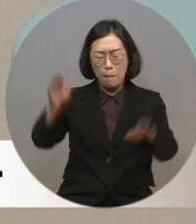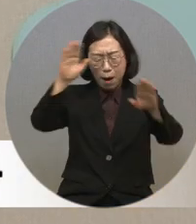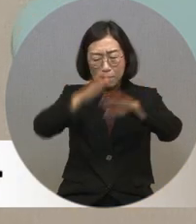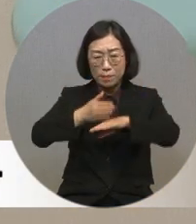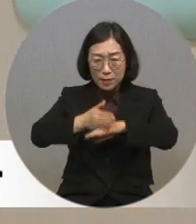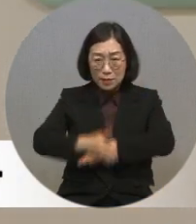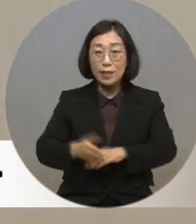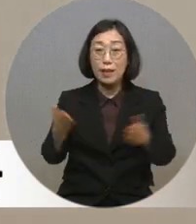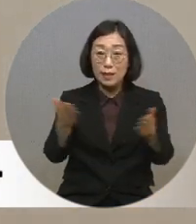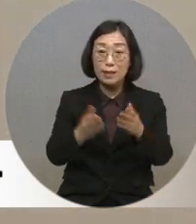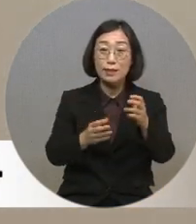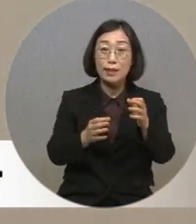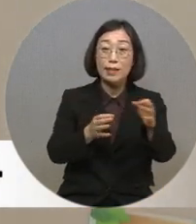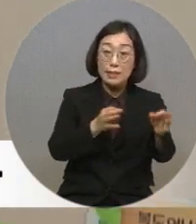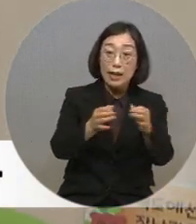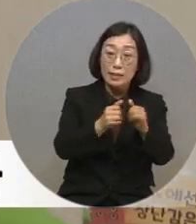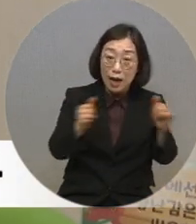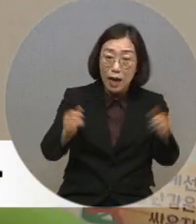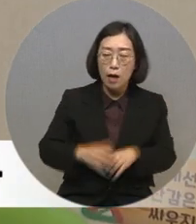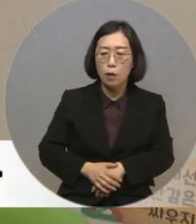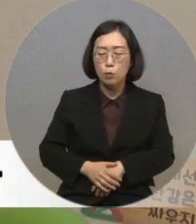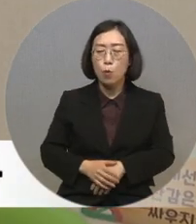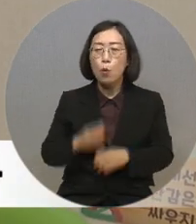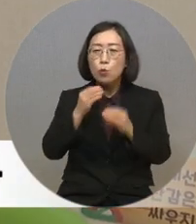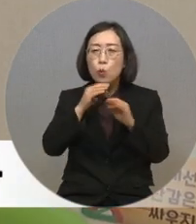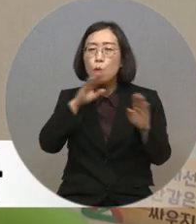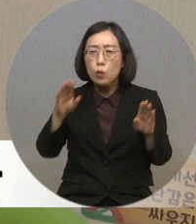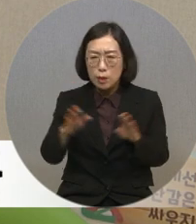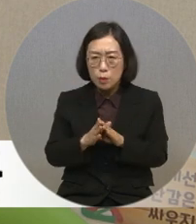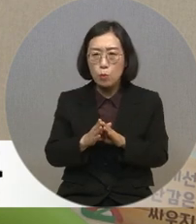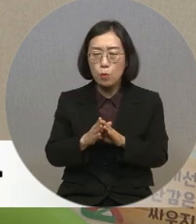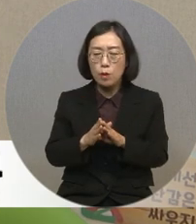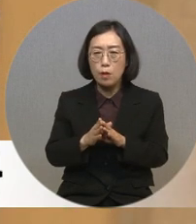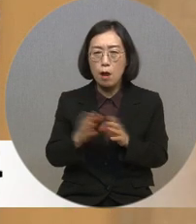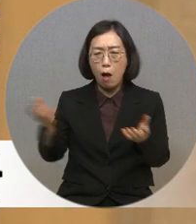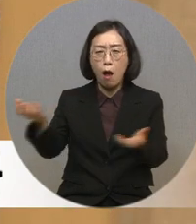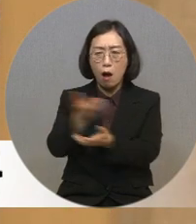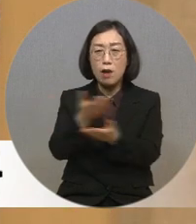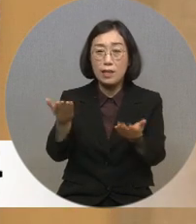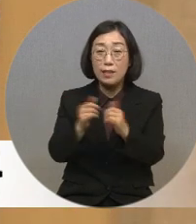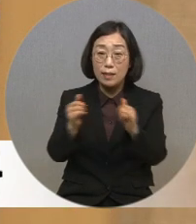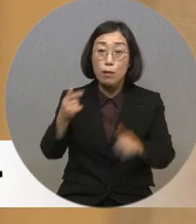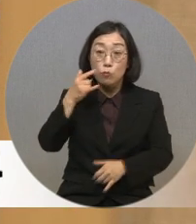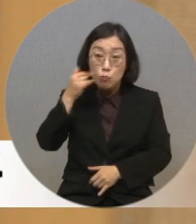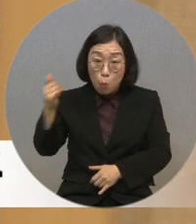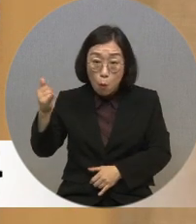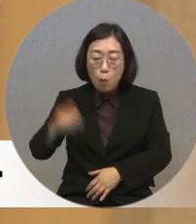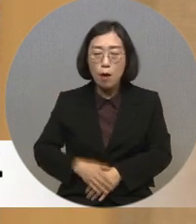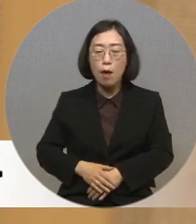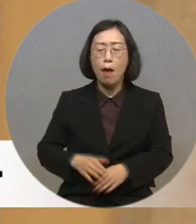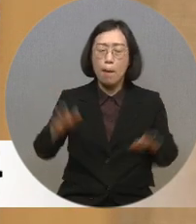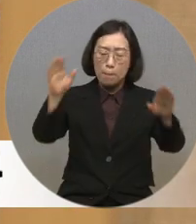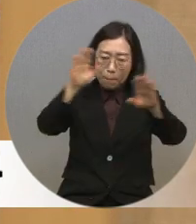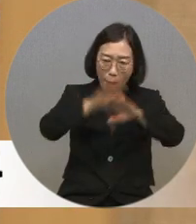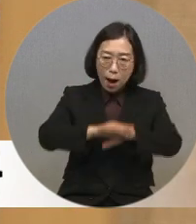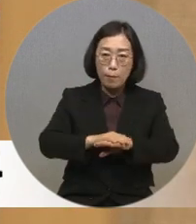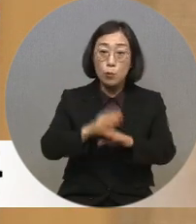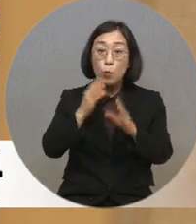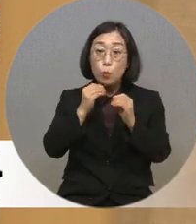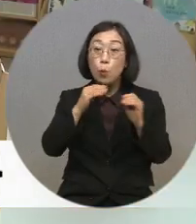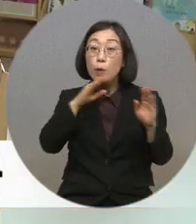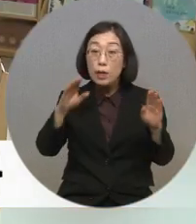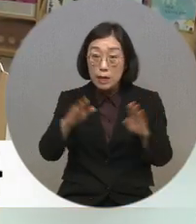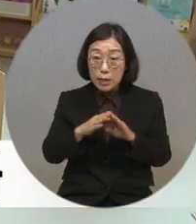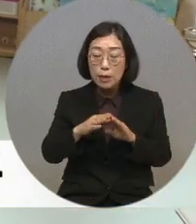일하는 자영업자나 교대 근무 때문에 주말 근무가 빈번한 양육자 등을 위해 주말이나 야간에도 안심하고 맡길 수